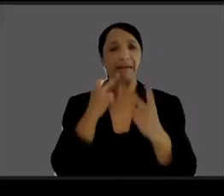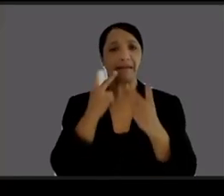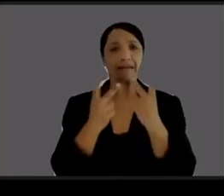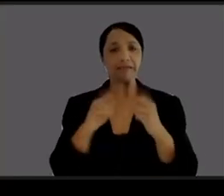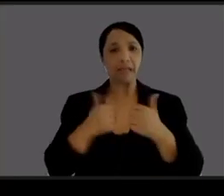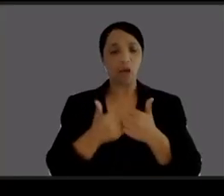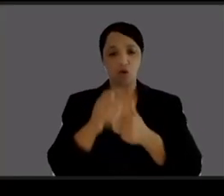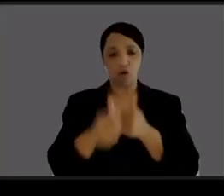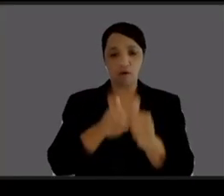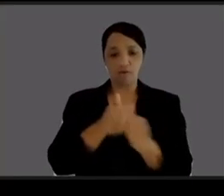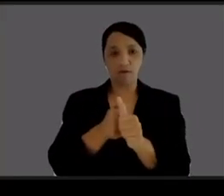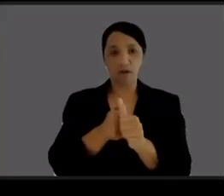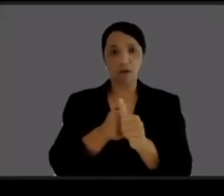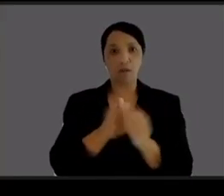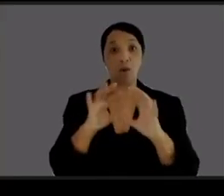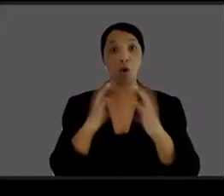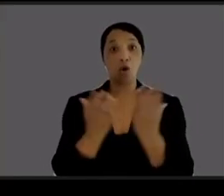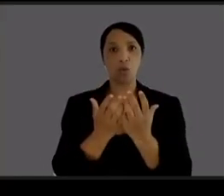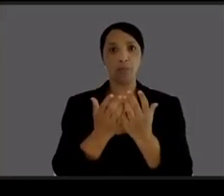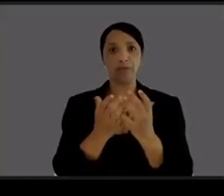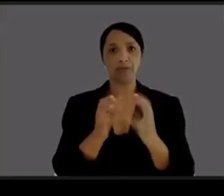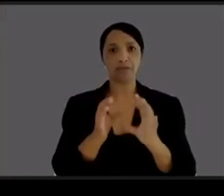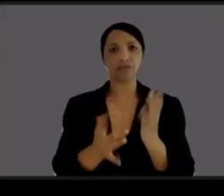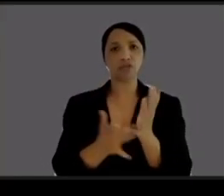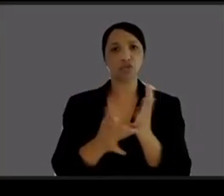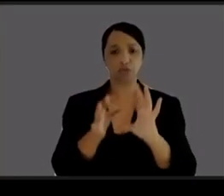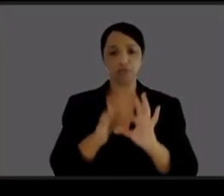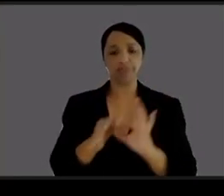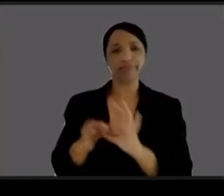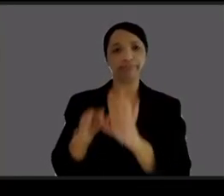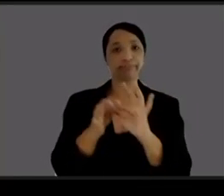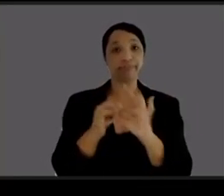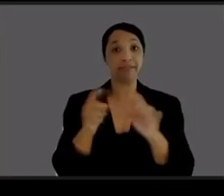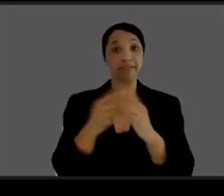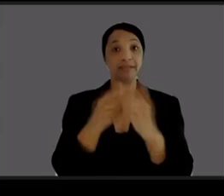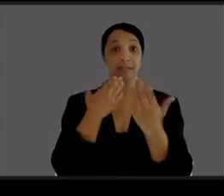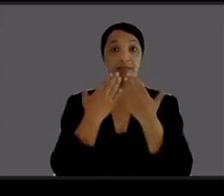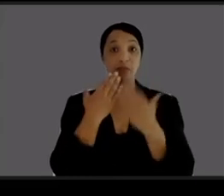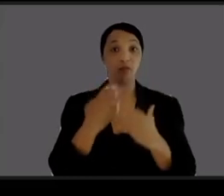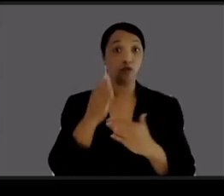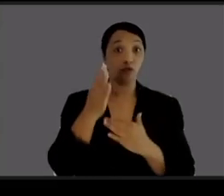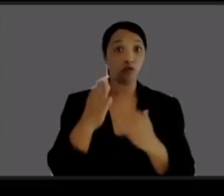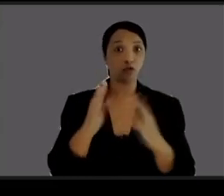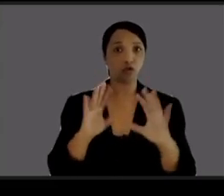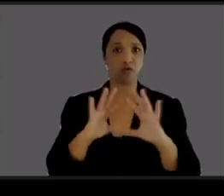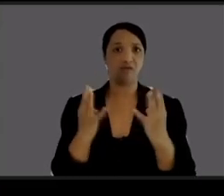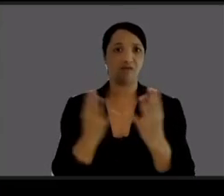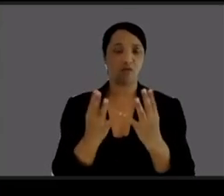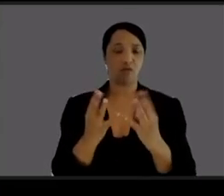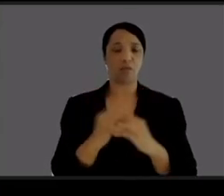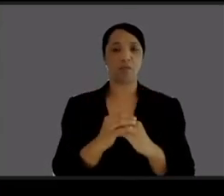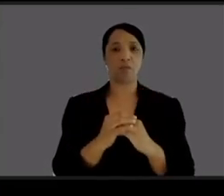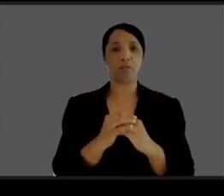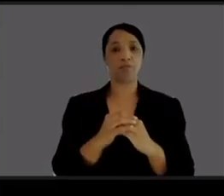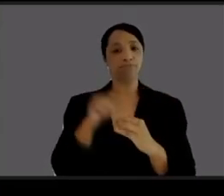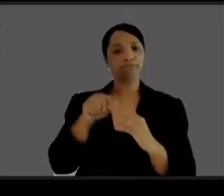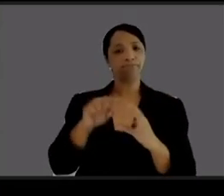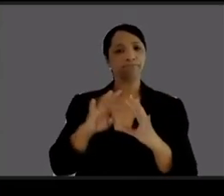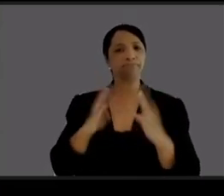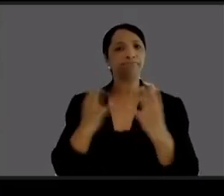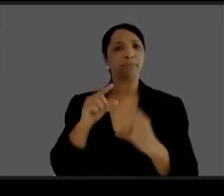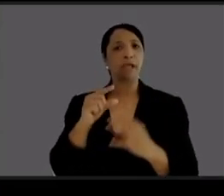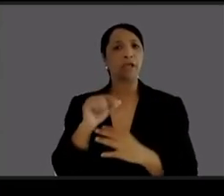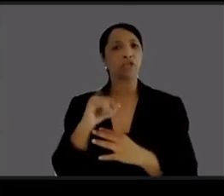ان يدعم انجاز العهد الرقمي العالمي في المستقبل ان هذا المنتدى